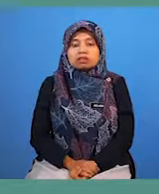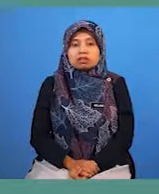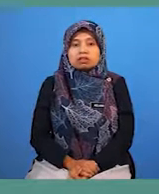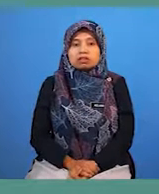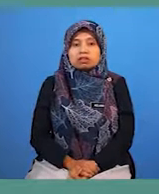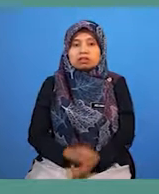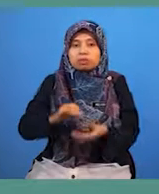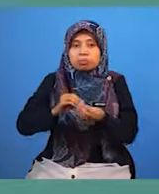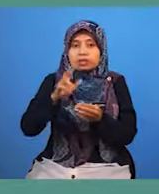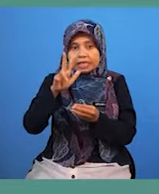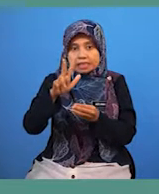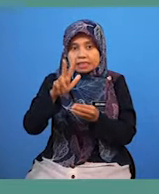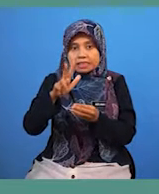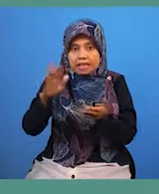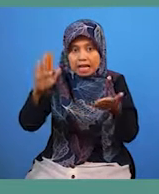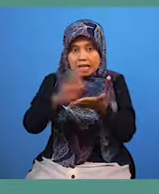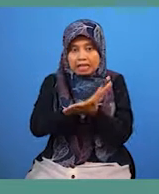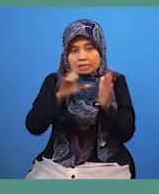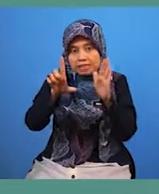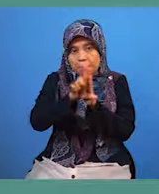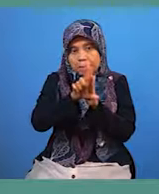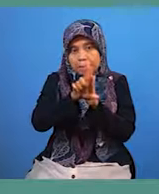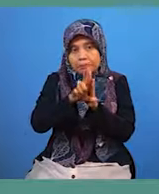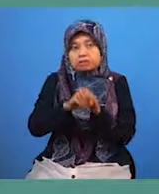Peralatan yang ketiga adalah kertas label.